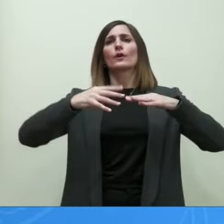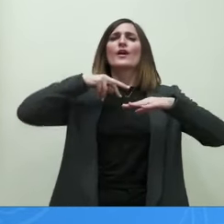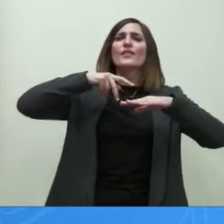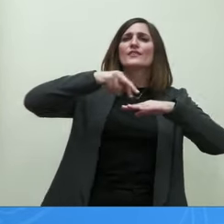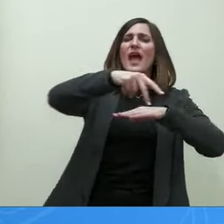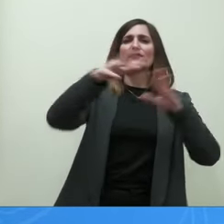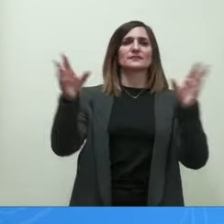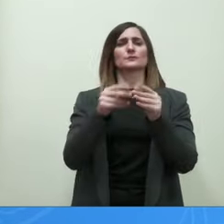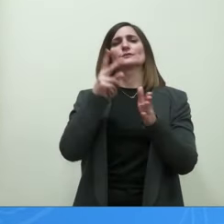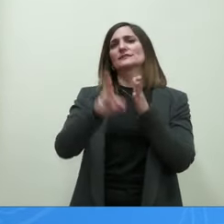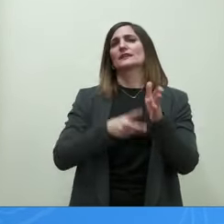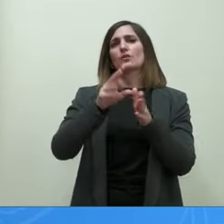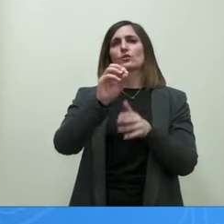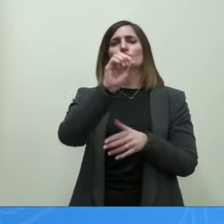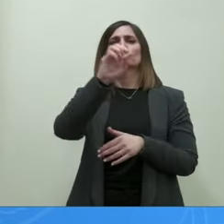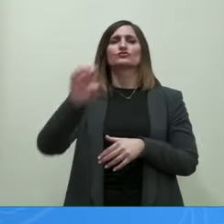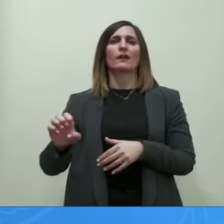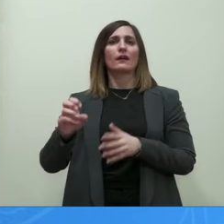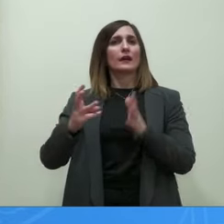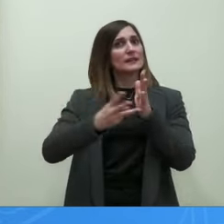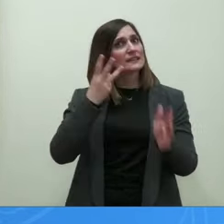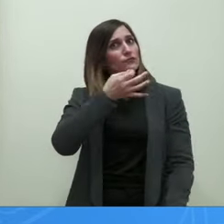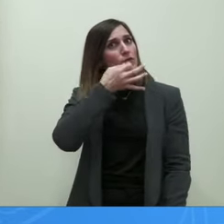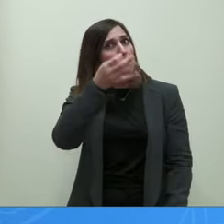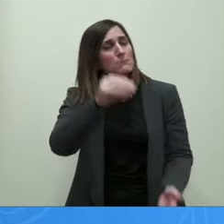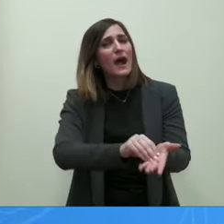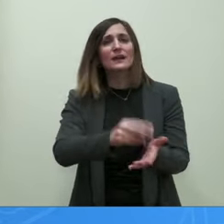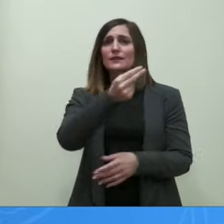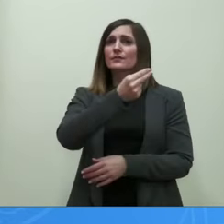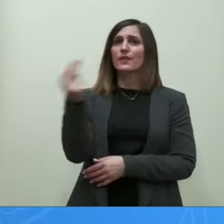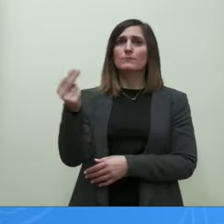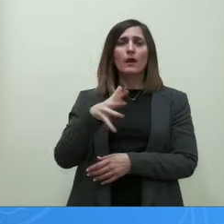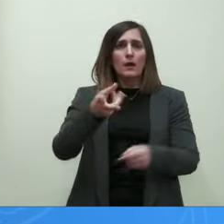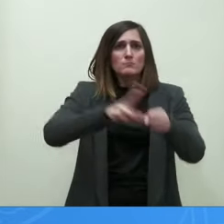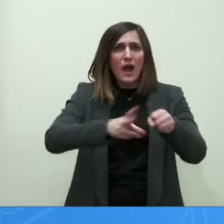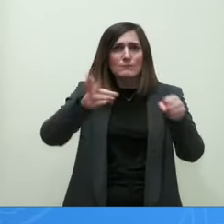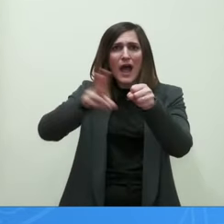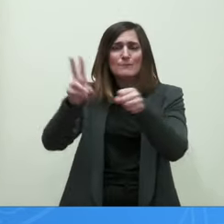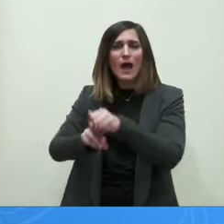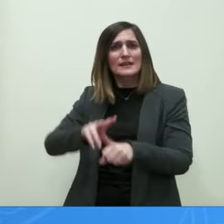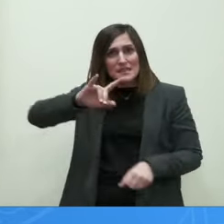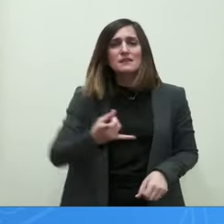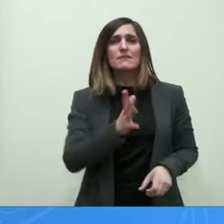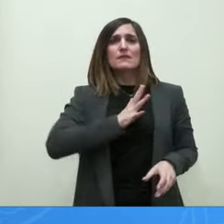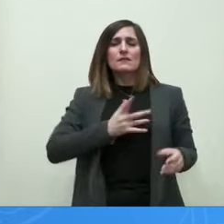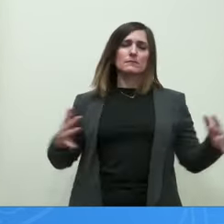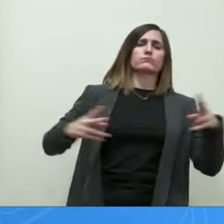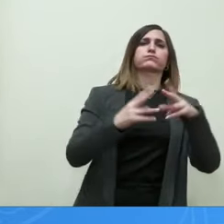στις γραμμές του ΟΣΕ. Τρίτη φορά που το βάζουμε θέμα. Θα σκοτωθεί κόσμος, έχει σκοτωθεί ήδη